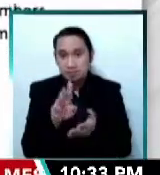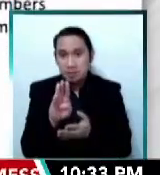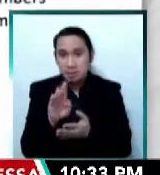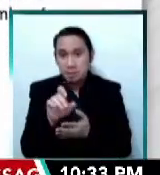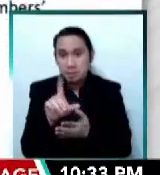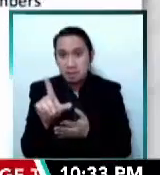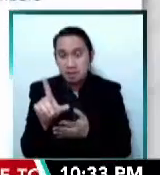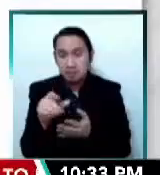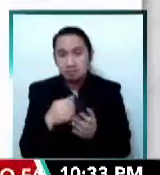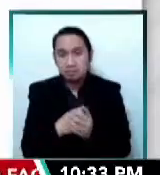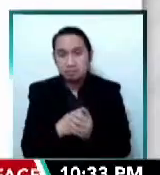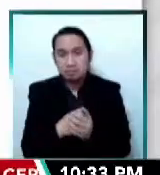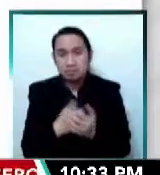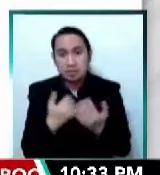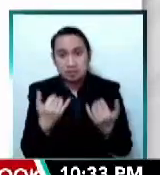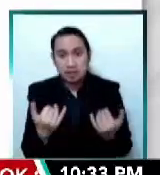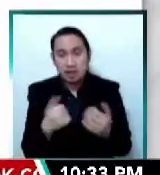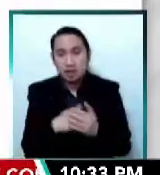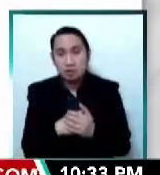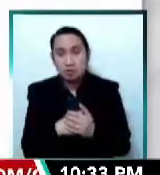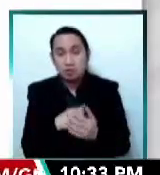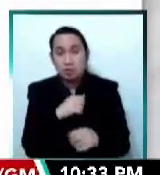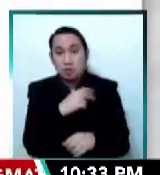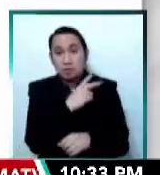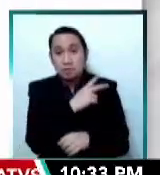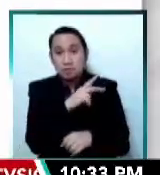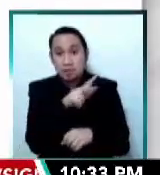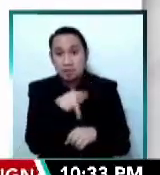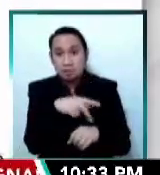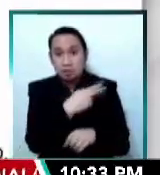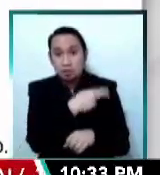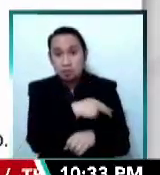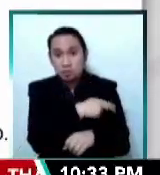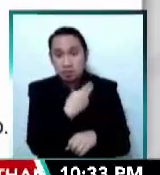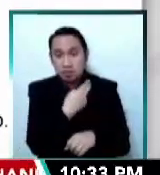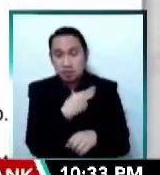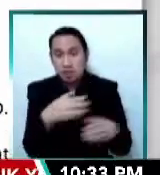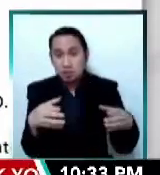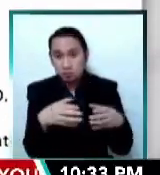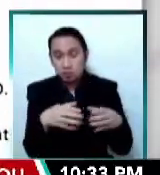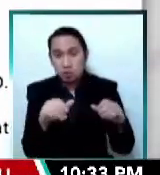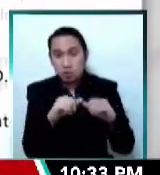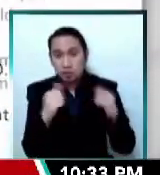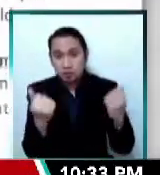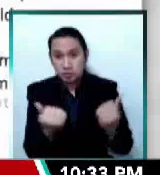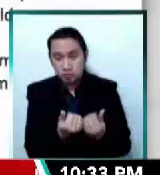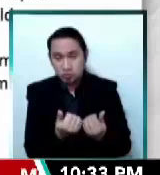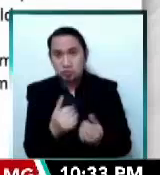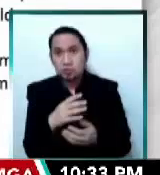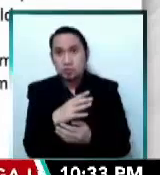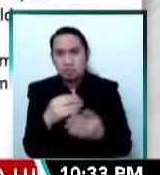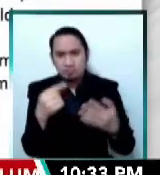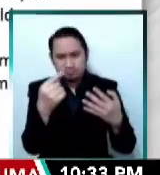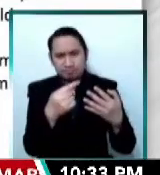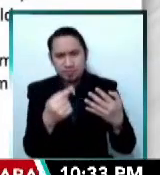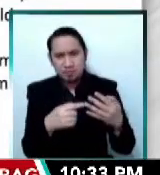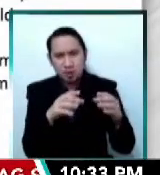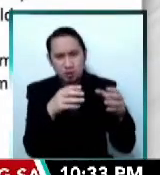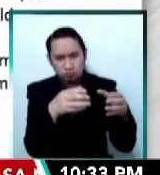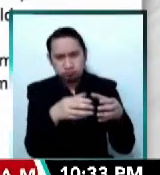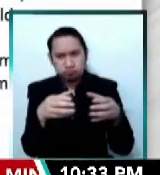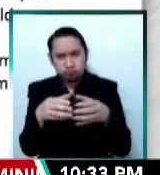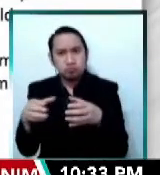Naalarma raw kasi ang Philippine Hospitals Association, Private Hospitals Association of the Philippines at Philippine Medical Association